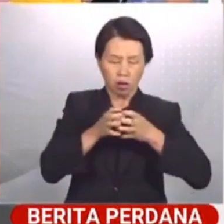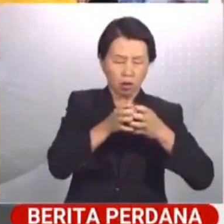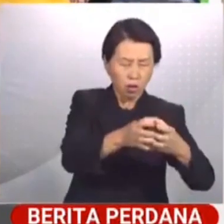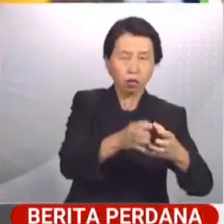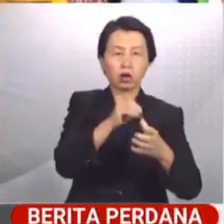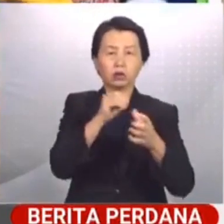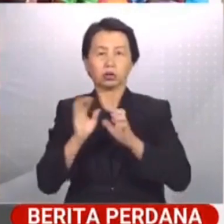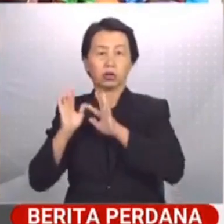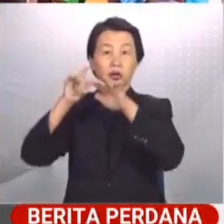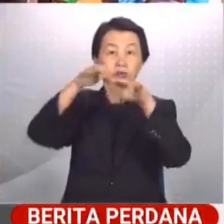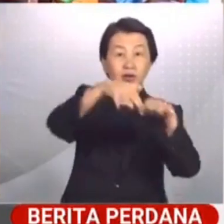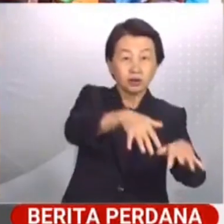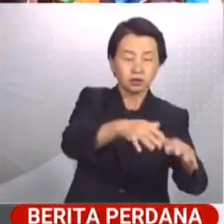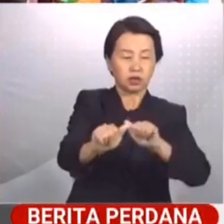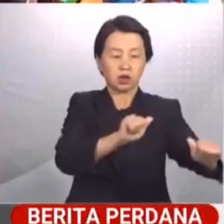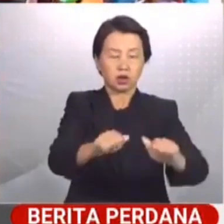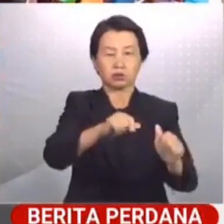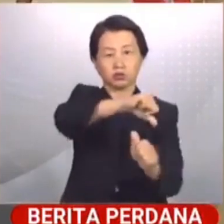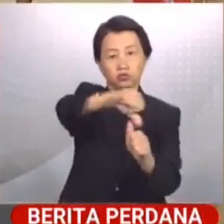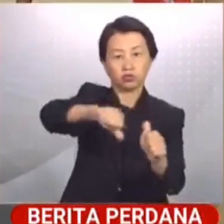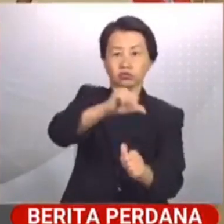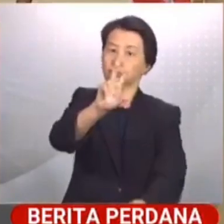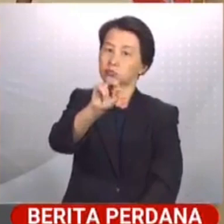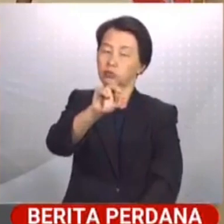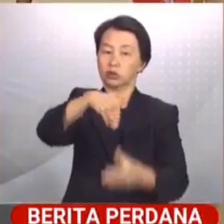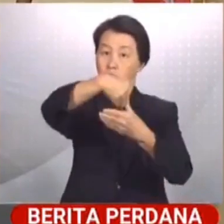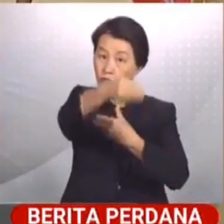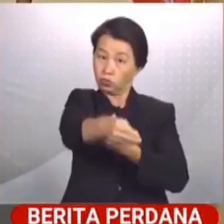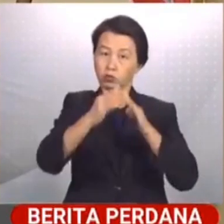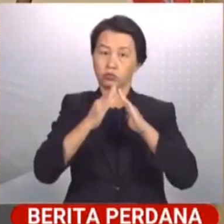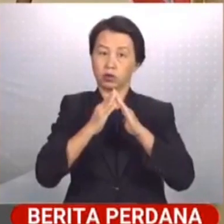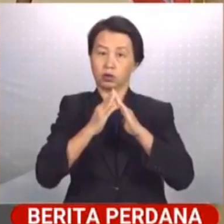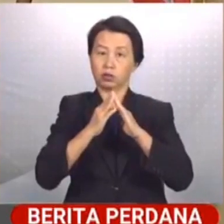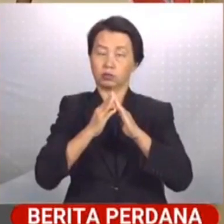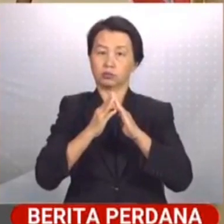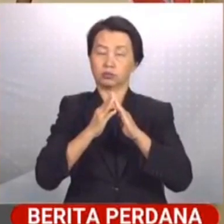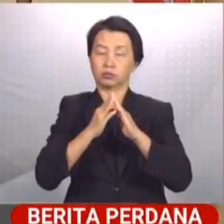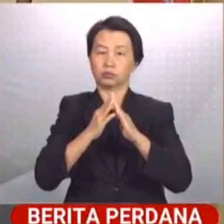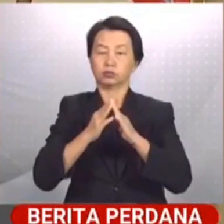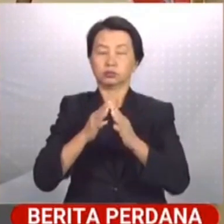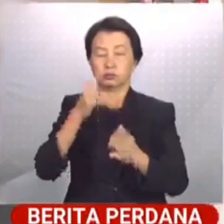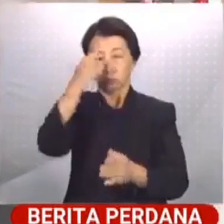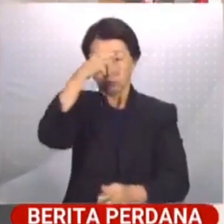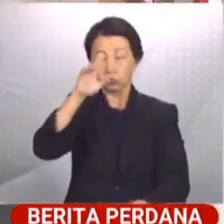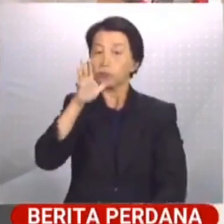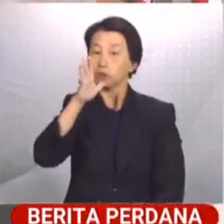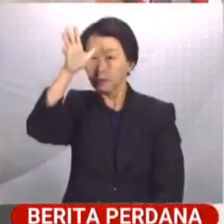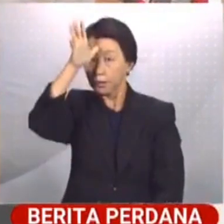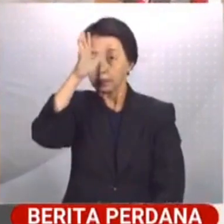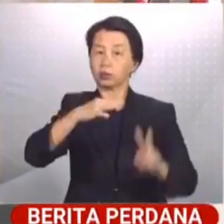menghadiri sebarang activity sosial di luar rumah Hai kepada ibubapa